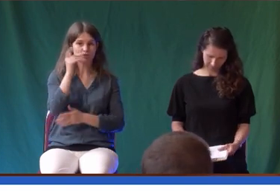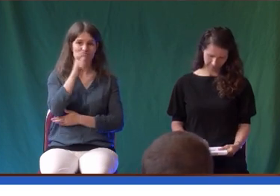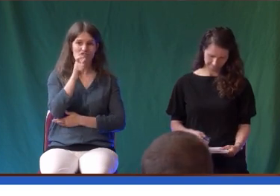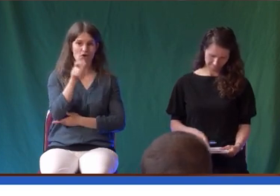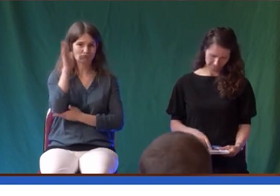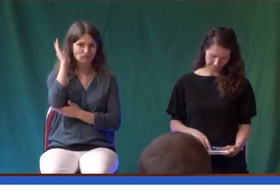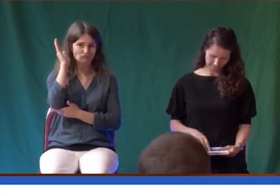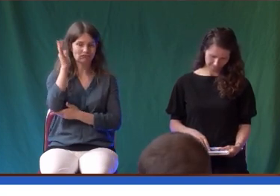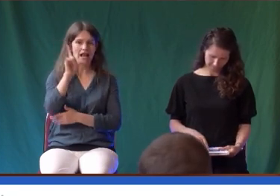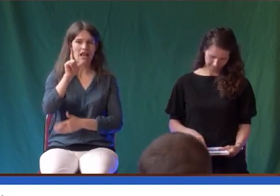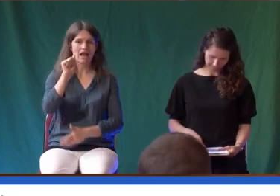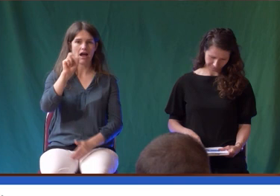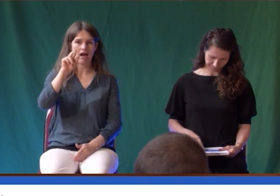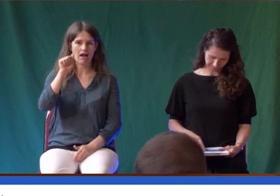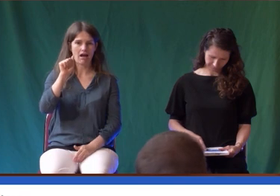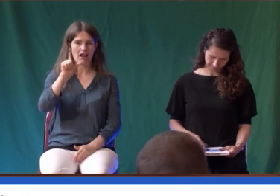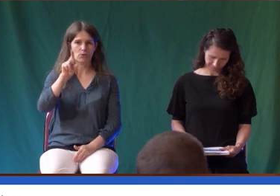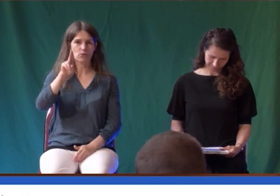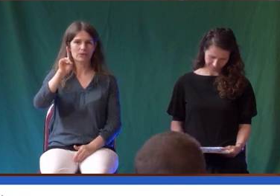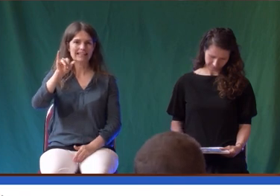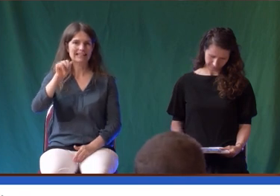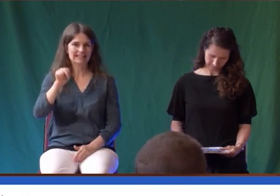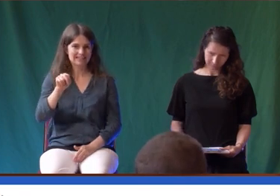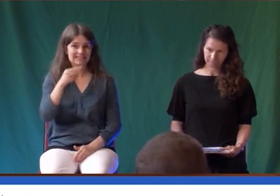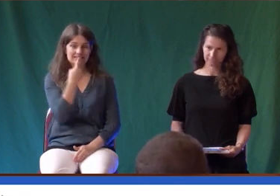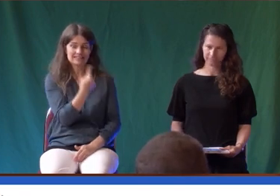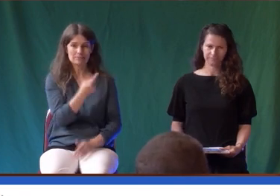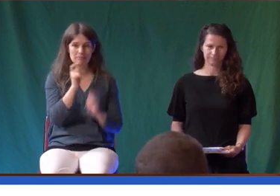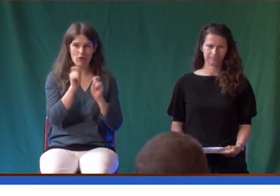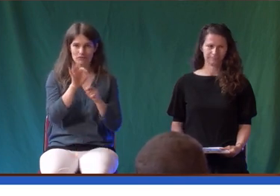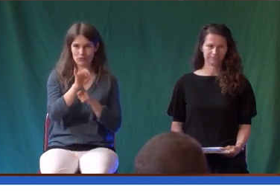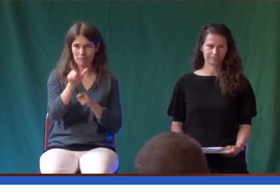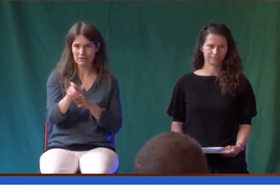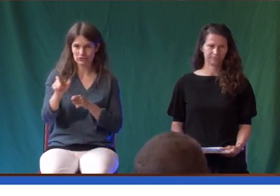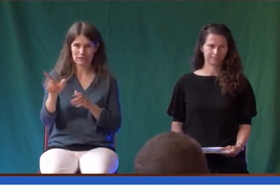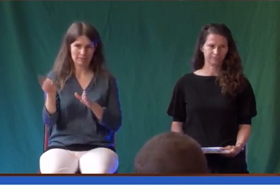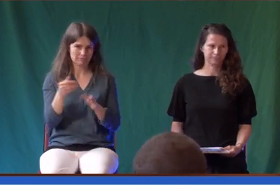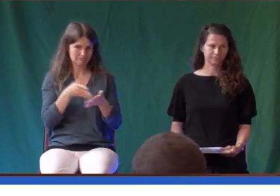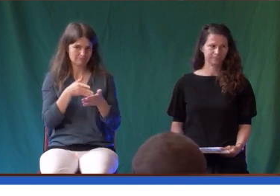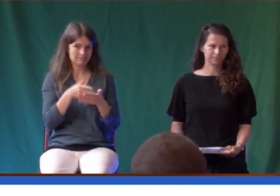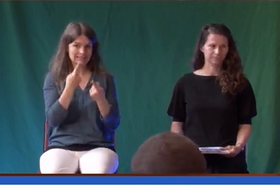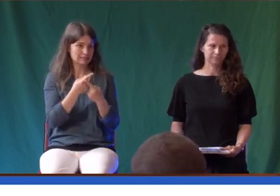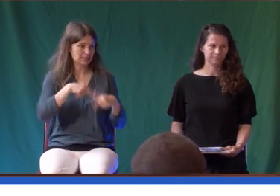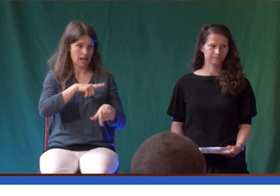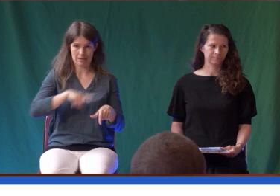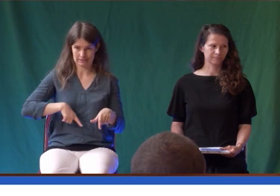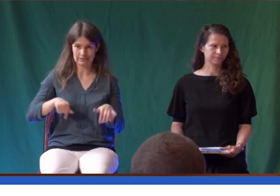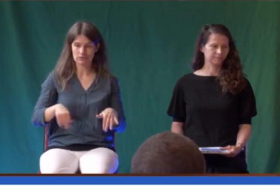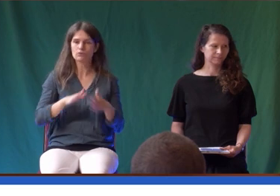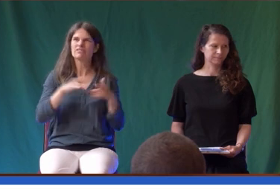sie ist die Beauftragte für Menschen mit Behinderungen in der Stadt Leipzig und sie ist auch die Schirmherren dieses